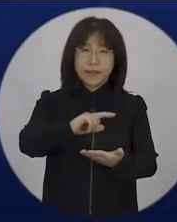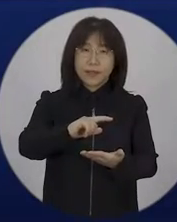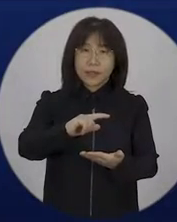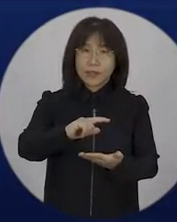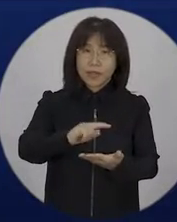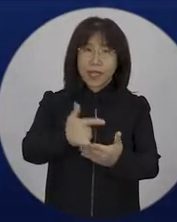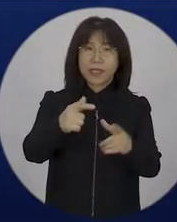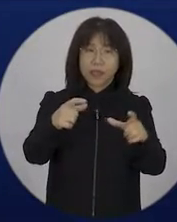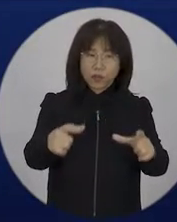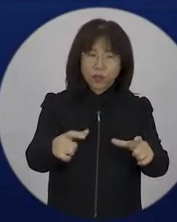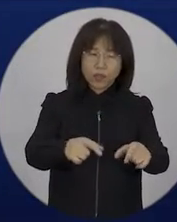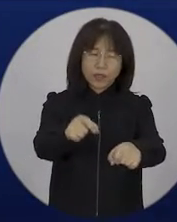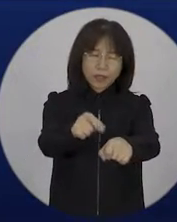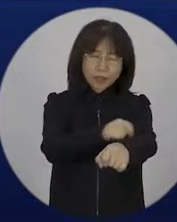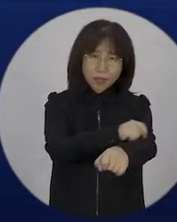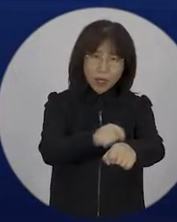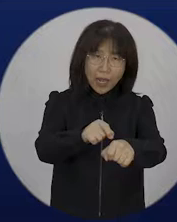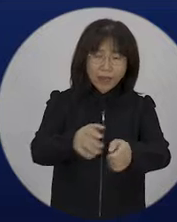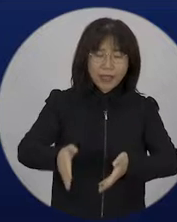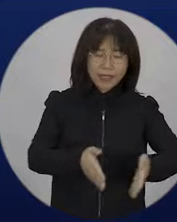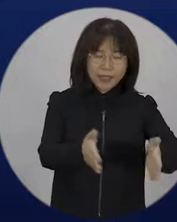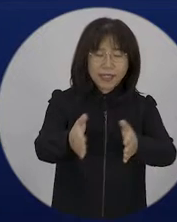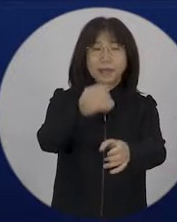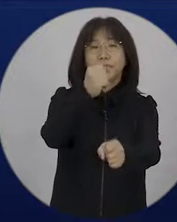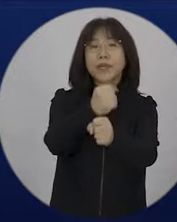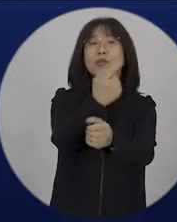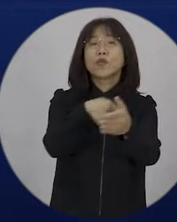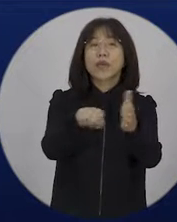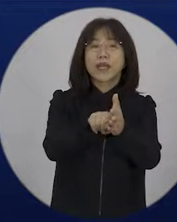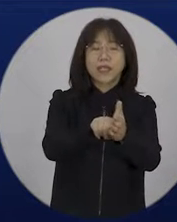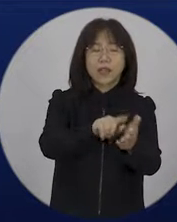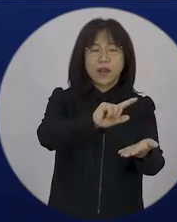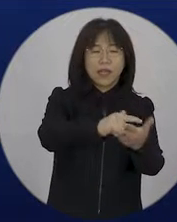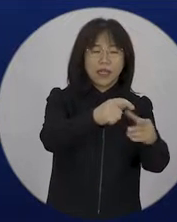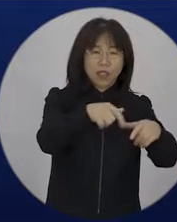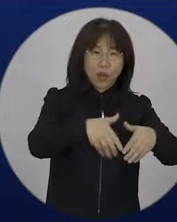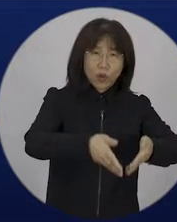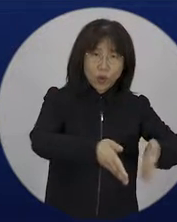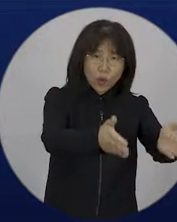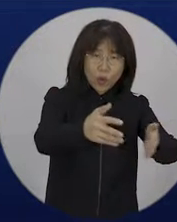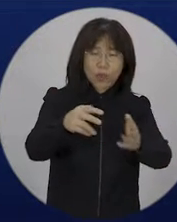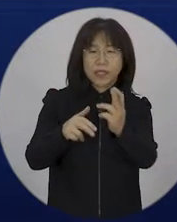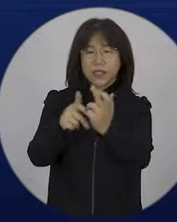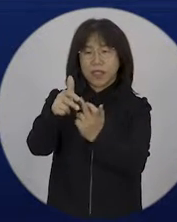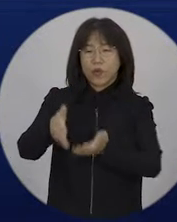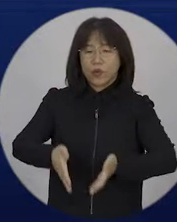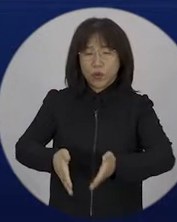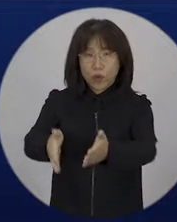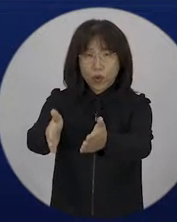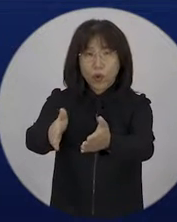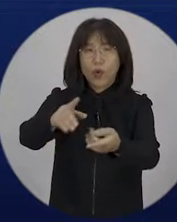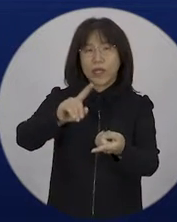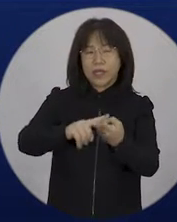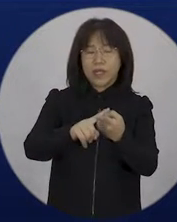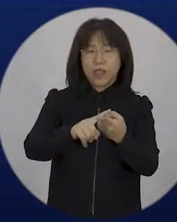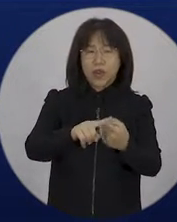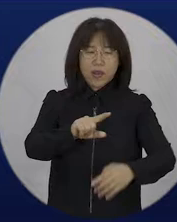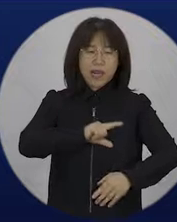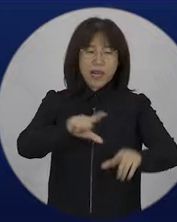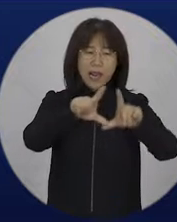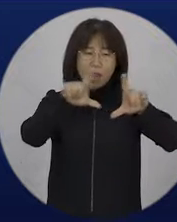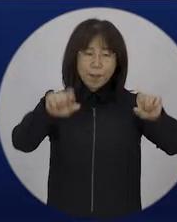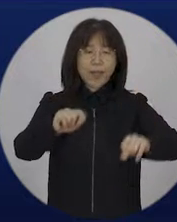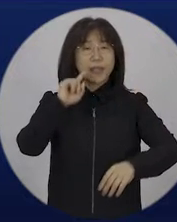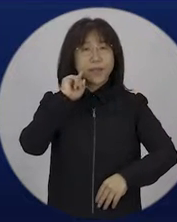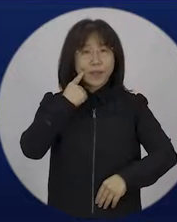강서구 마늘 특색있고 아름다운 거리를 만들기 위해 강서로 와 등촌 로 일대를 중심으로 추진한 간판이 아름다운